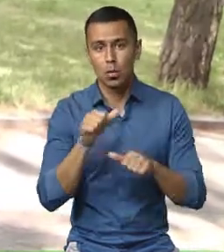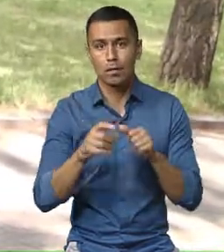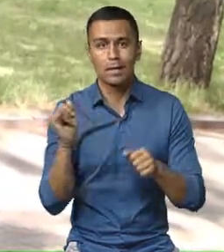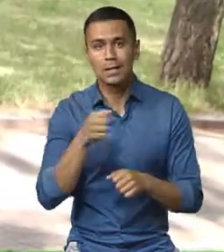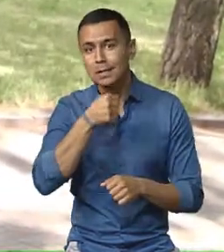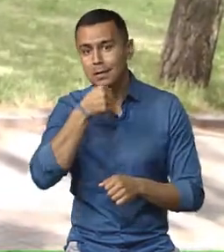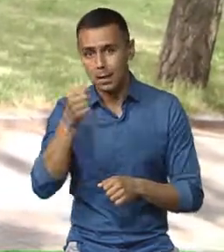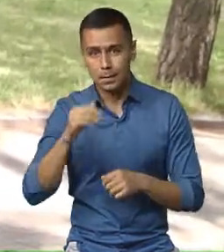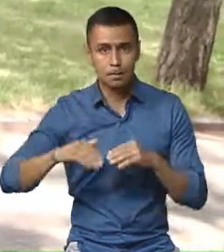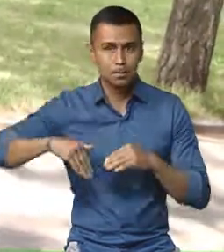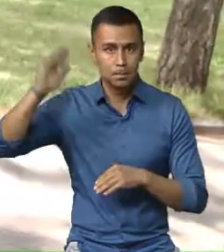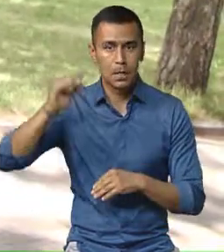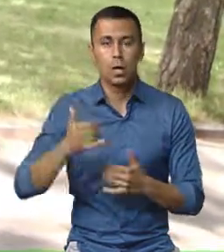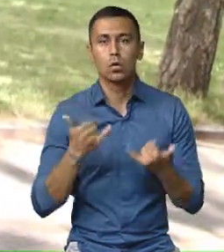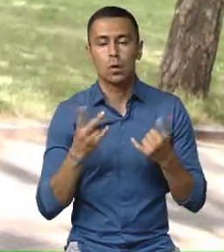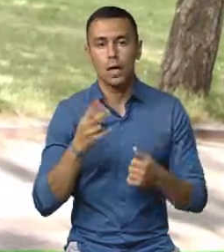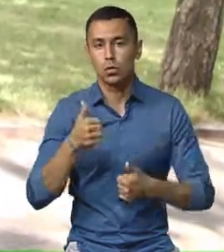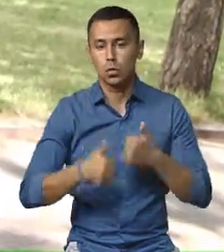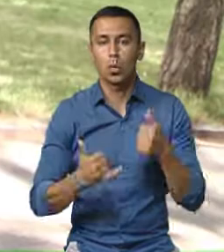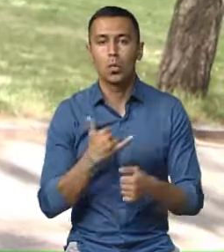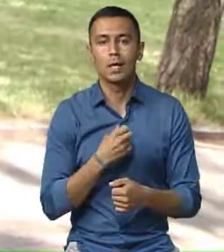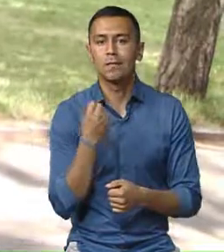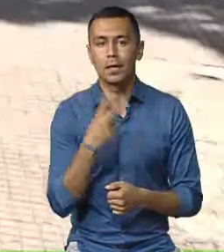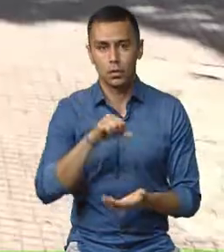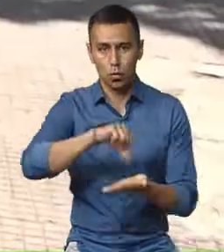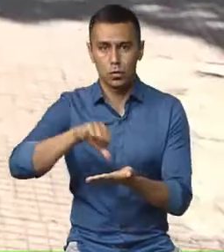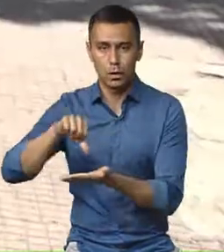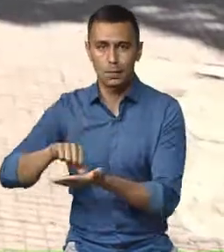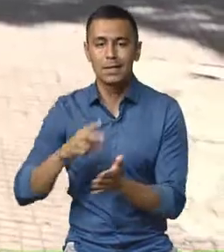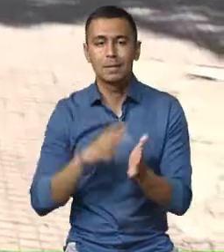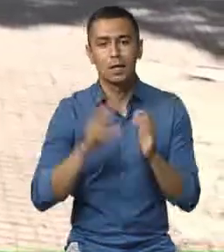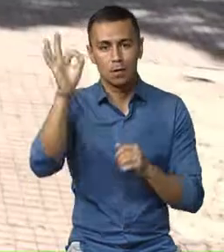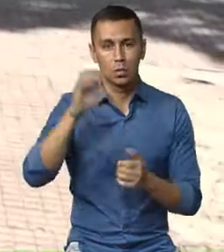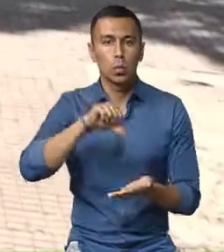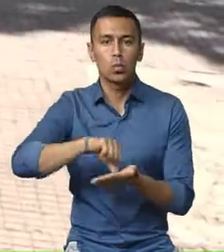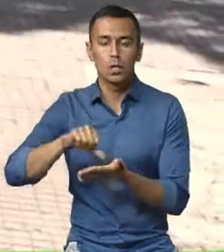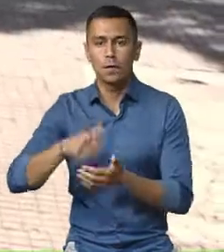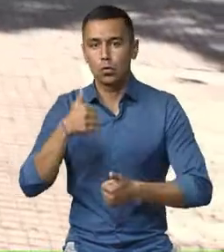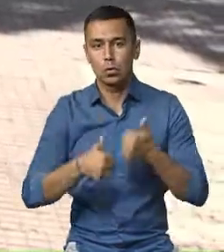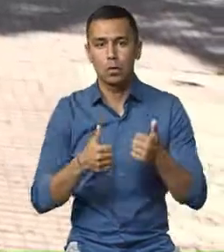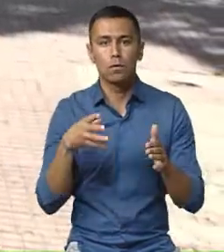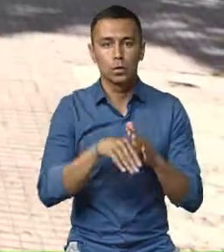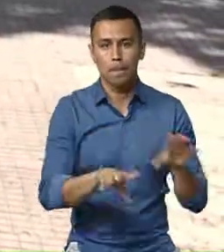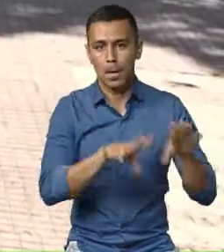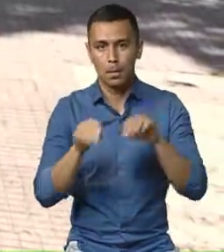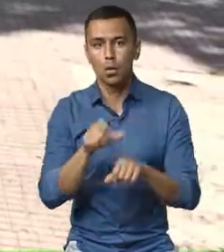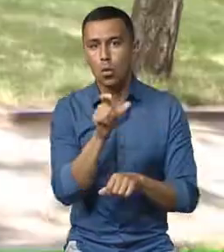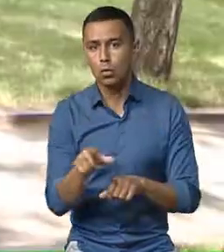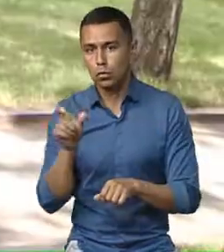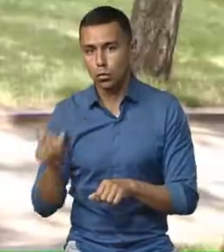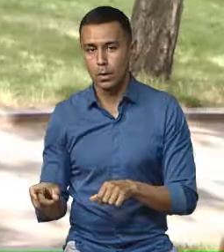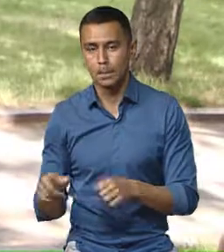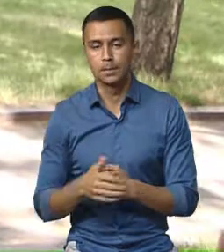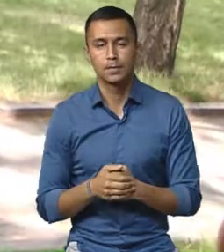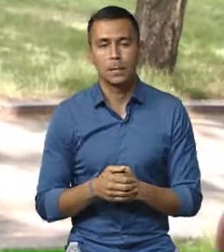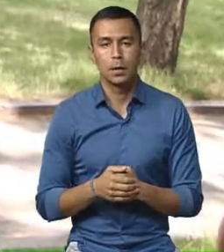старше. Сьогодні на турнірі у нас 12 учасників. 70% учасників турніру – внутрішньо переміщені особи, говорить Ольга